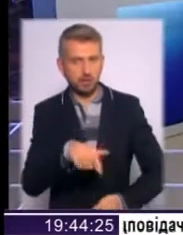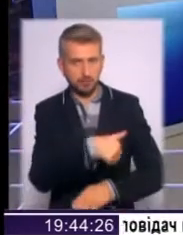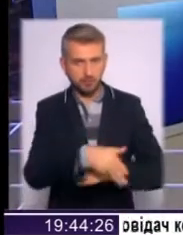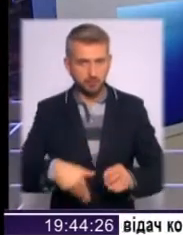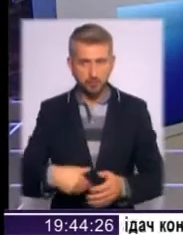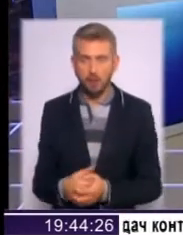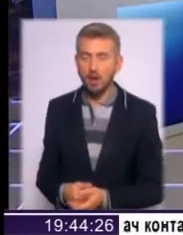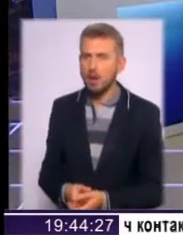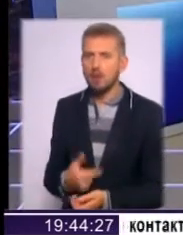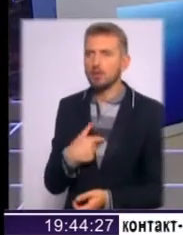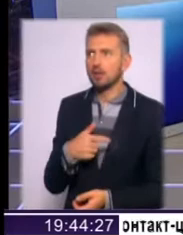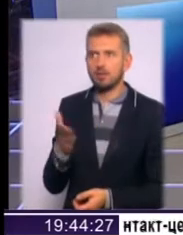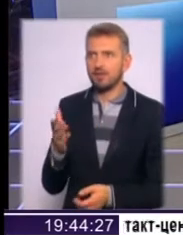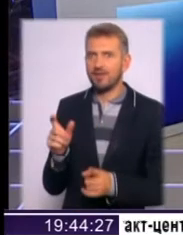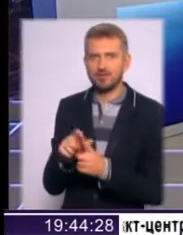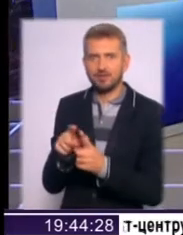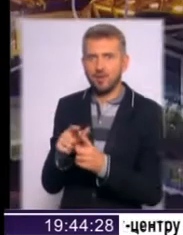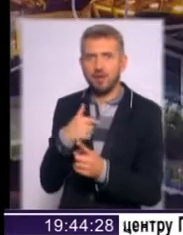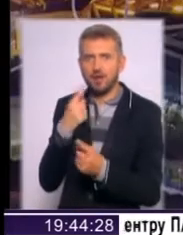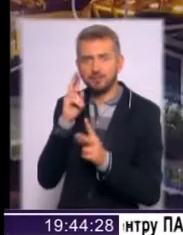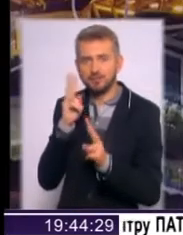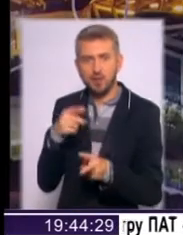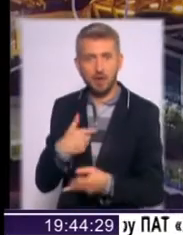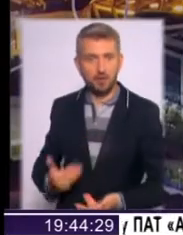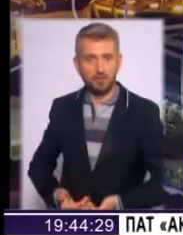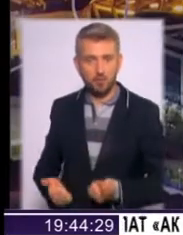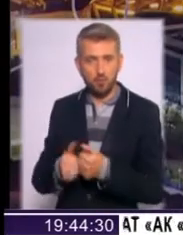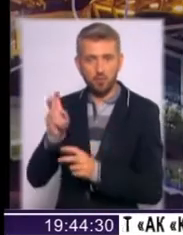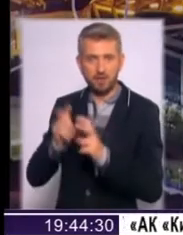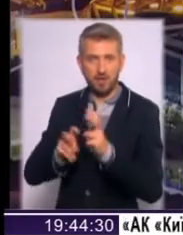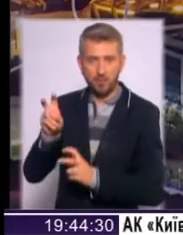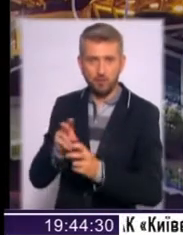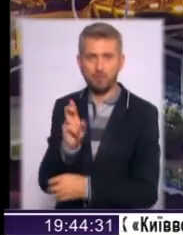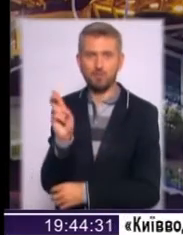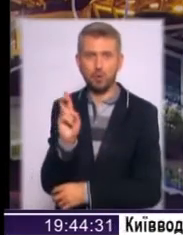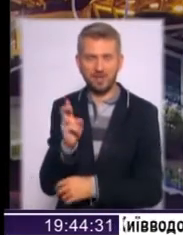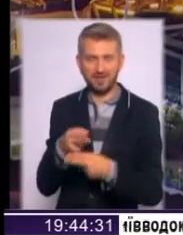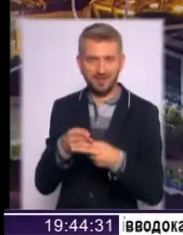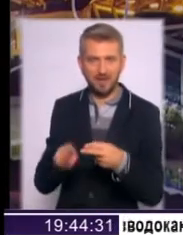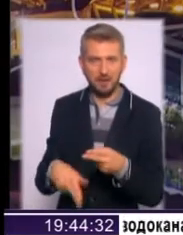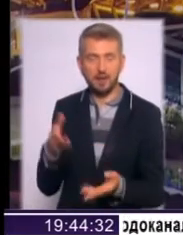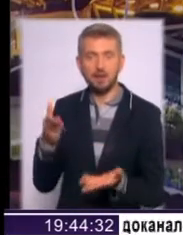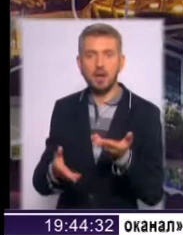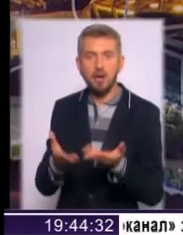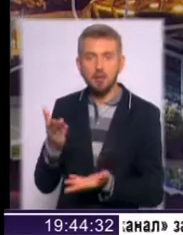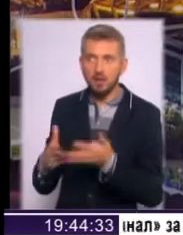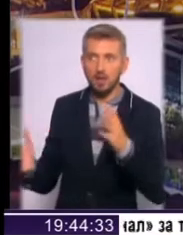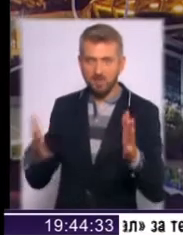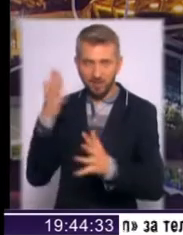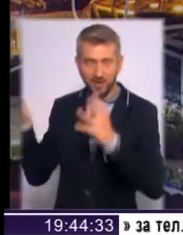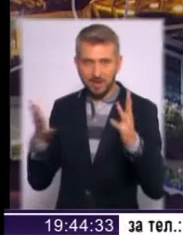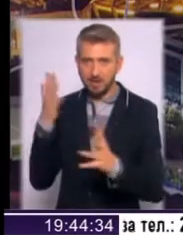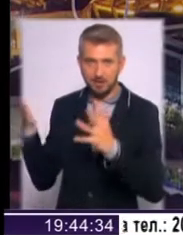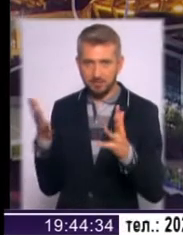вуха, я просто згадую, якщо там в нас живу недалеко від заводу енергії, абортницька станція. От якщо б рози вітрів якось